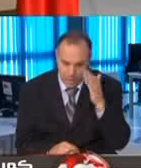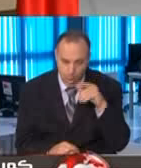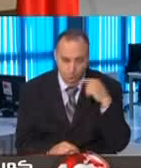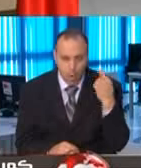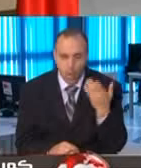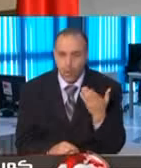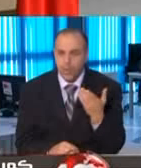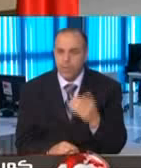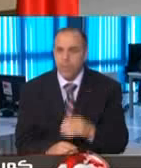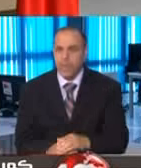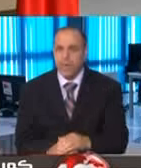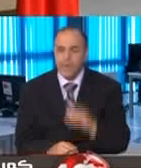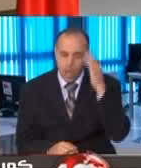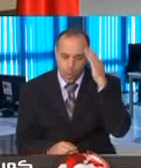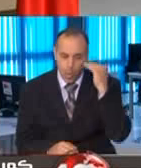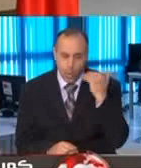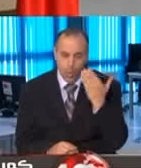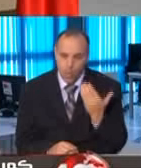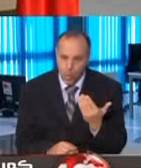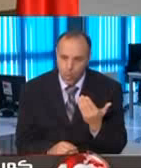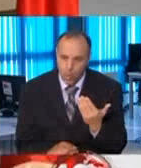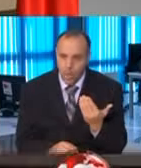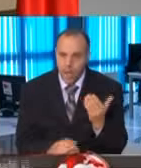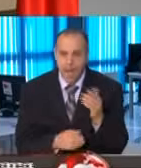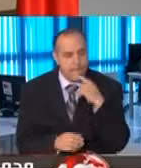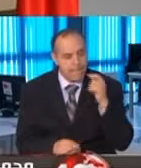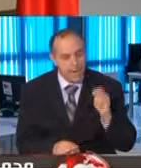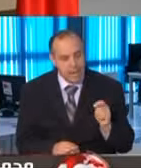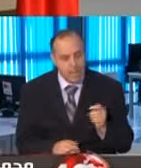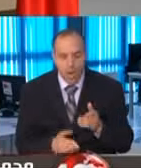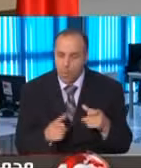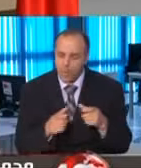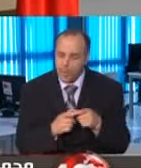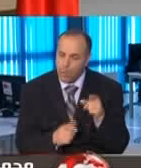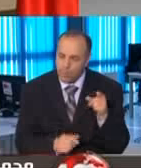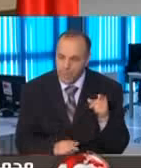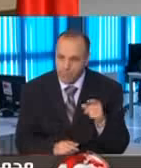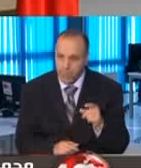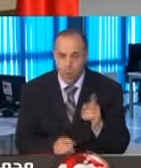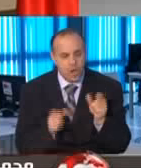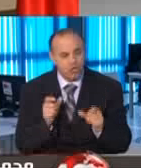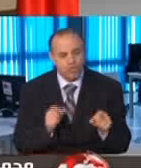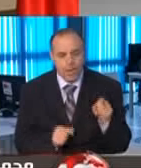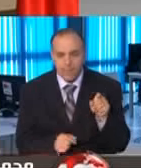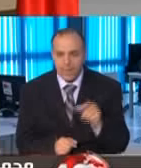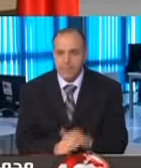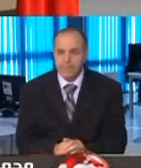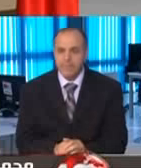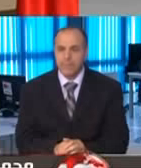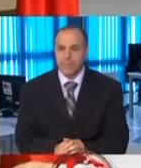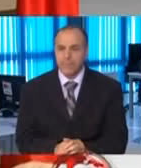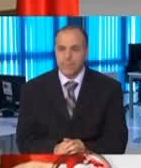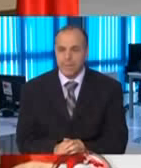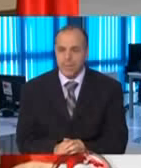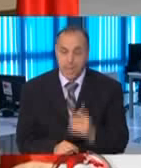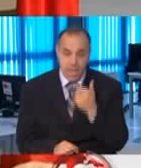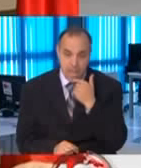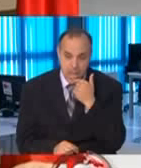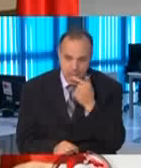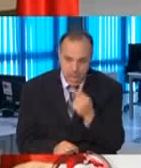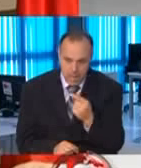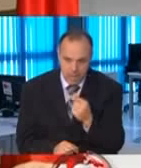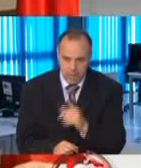بأجملها إلى كوريا ممثلة في برلمانها وحكومتها وشعبها باعتبارها